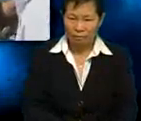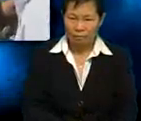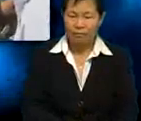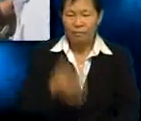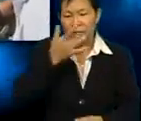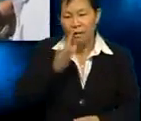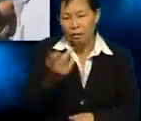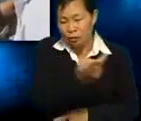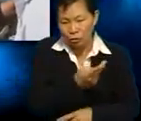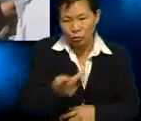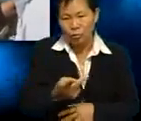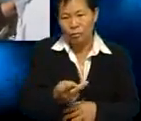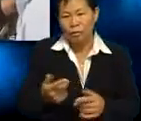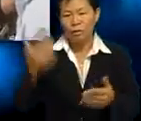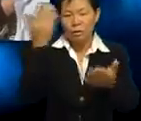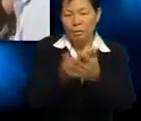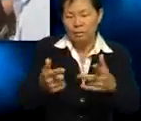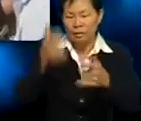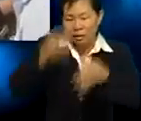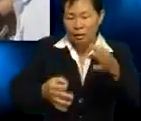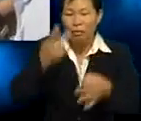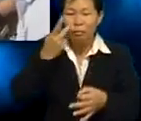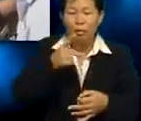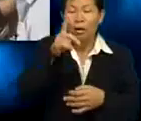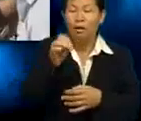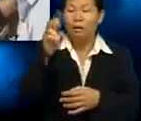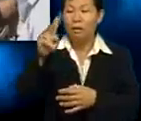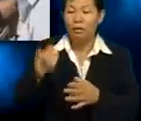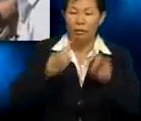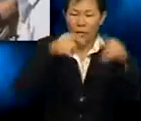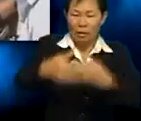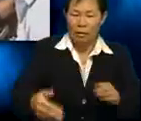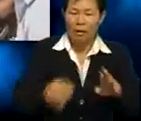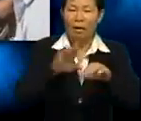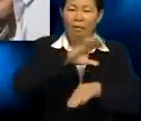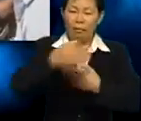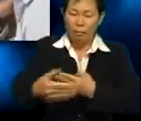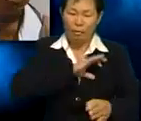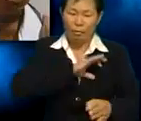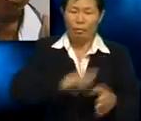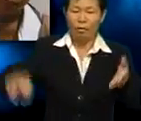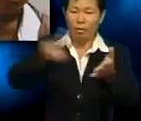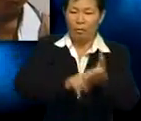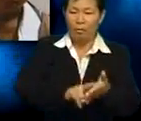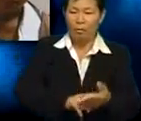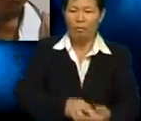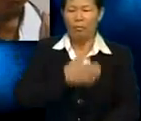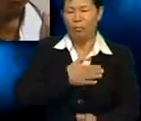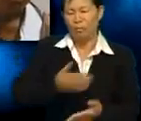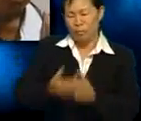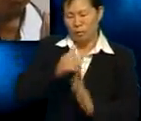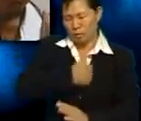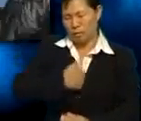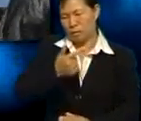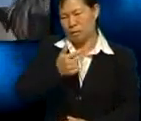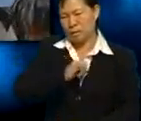Nasib baiklah kamu berdua ni sampai cepat. Kalau tidak, Puan Dewi ni dah nak pergi balai polis dah buat laporan. Minta maaf, saya terkebak lagi.